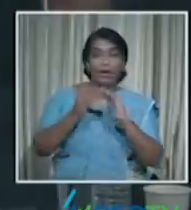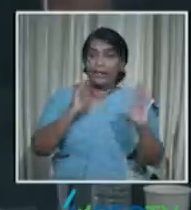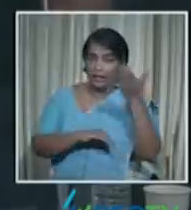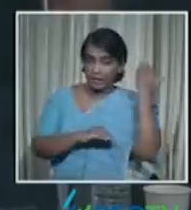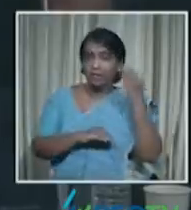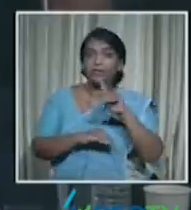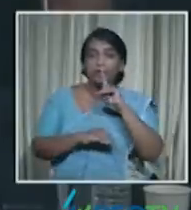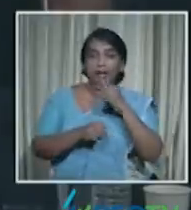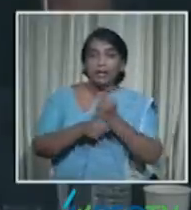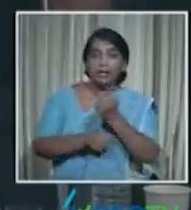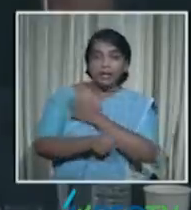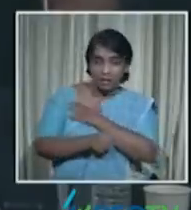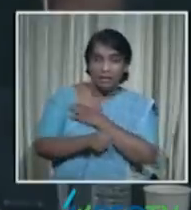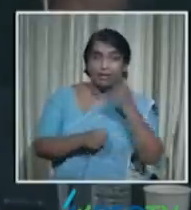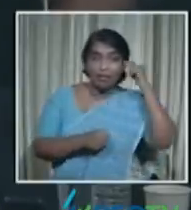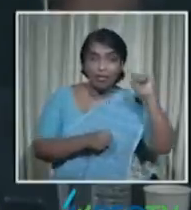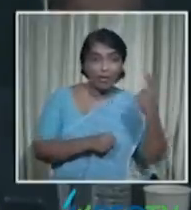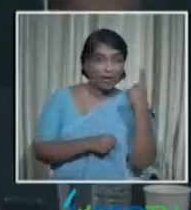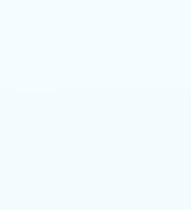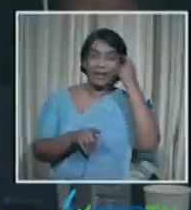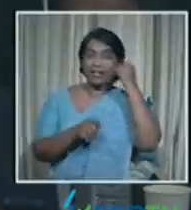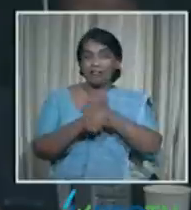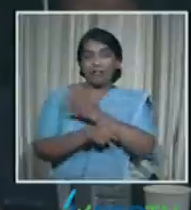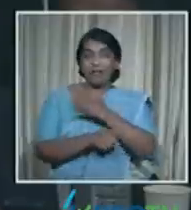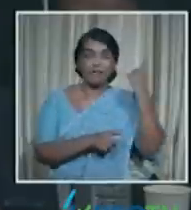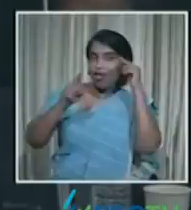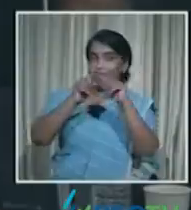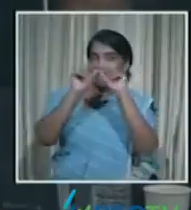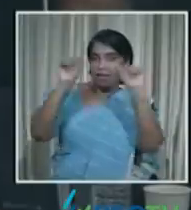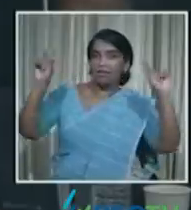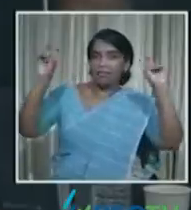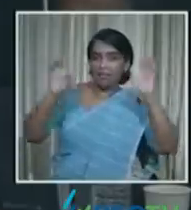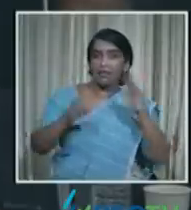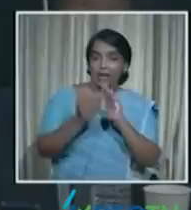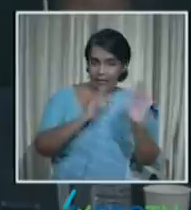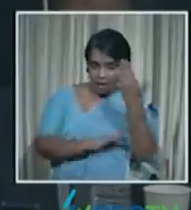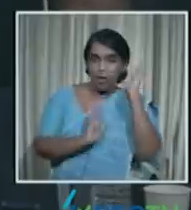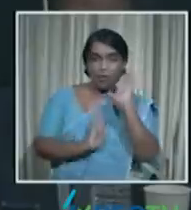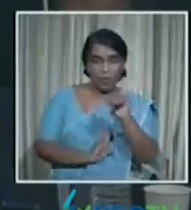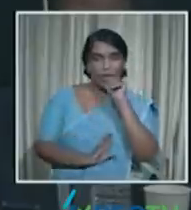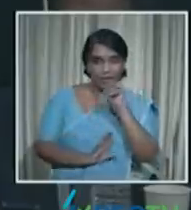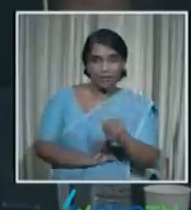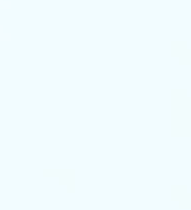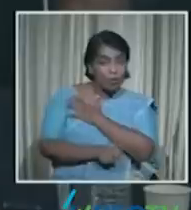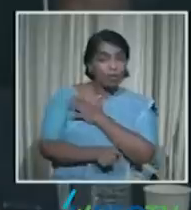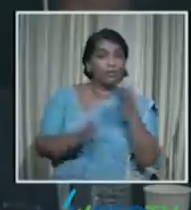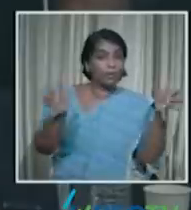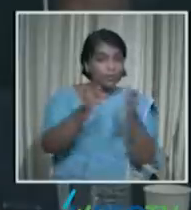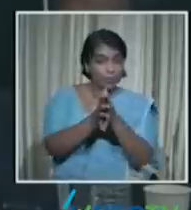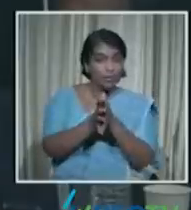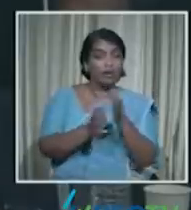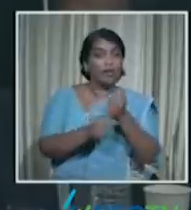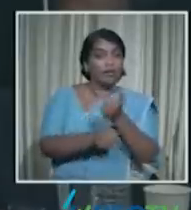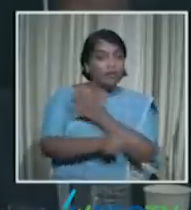කියලා ඉවරලා ගෝටාබේ බිල්ලට දීලා බේරන්න පුළුවන් කියලා සමහරු හිතනවා. එහෙම හරියන්නේ නැහැ. ගෝටාබේ යන්න ඕනේ තමයි. නමුත් ගෝටාබේත් එක්ක